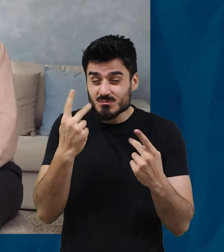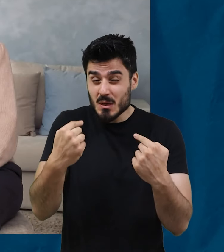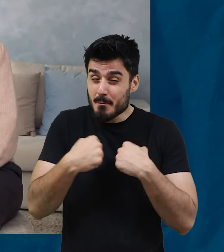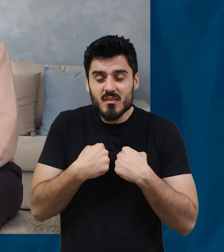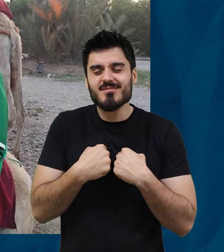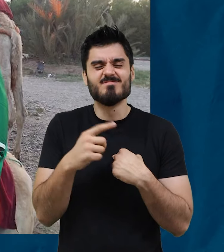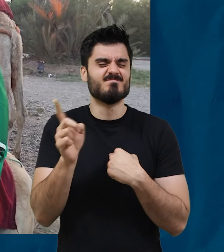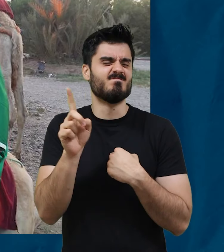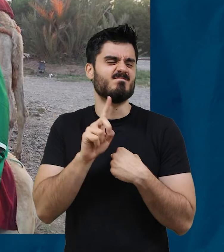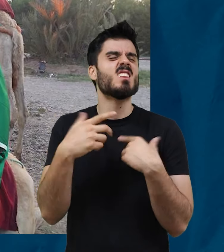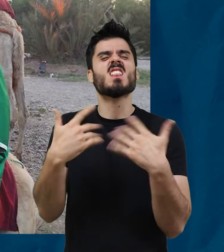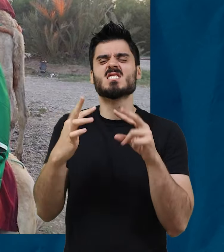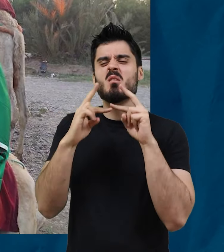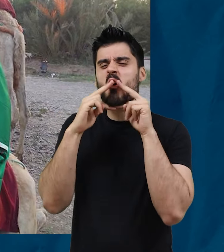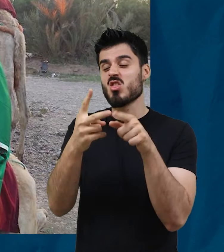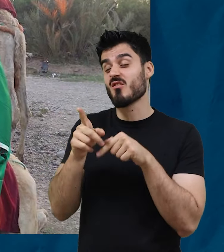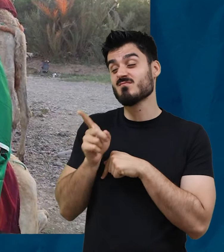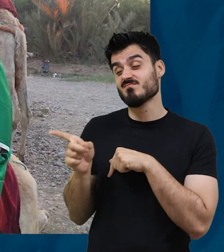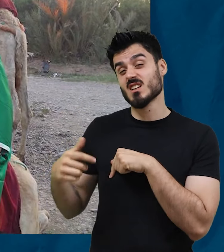ми.